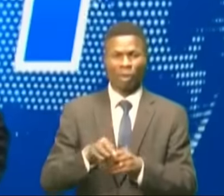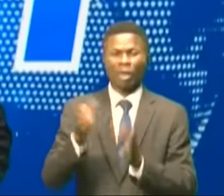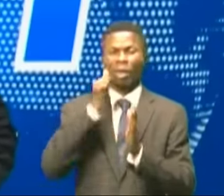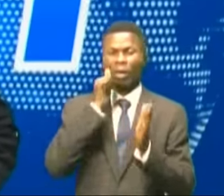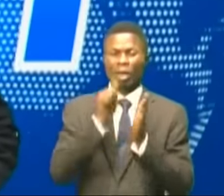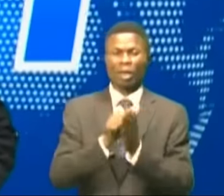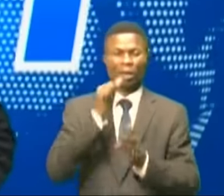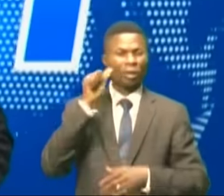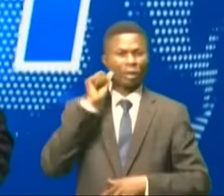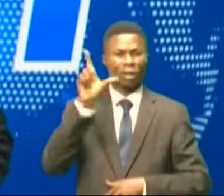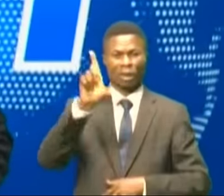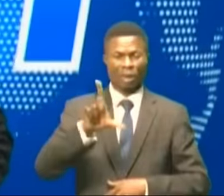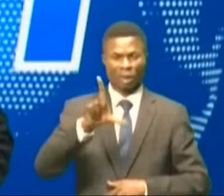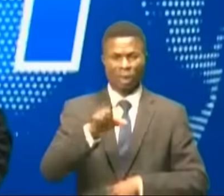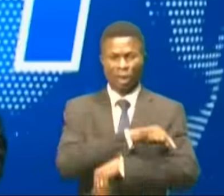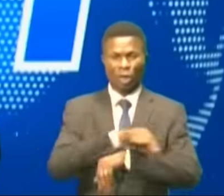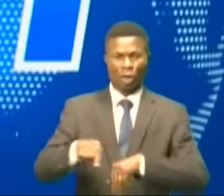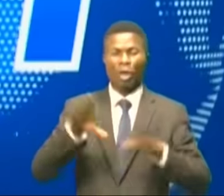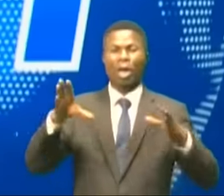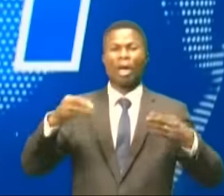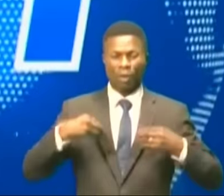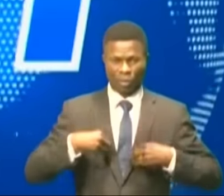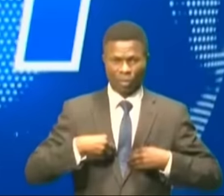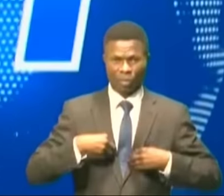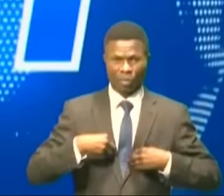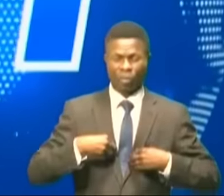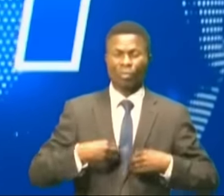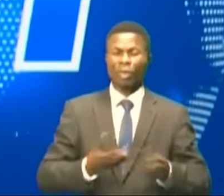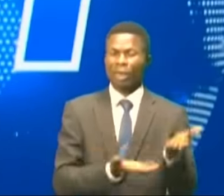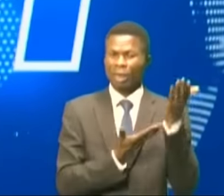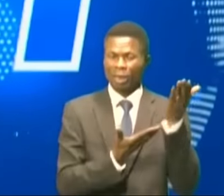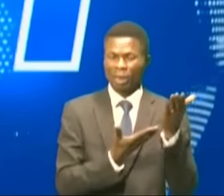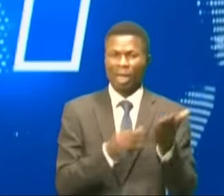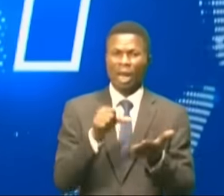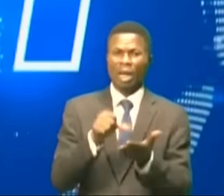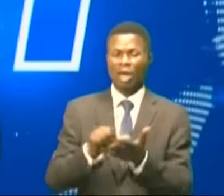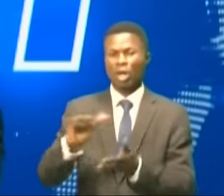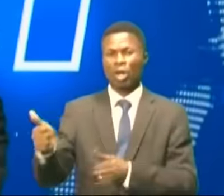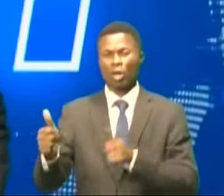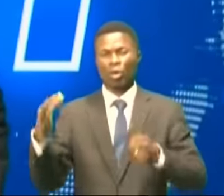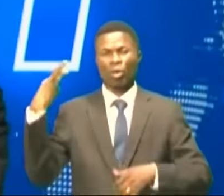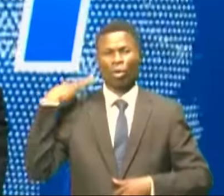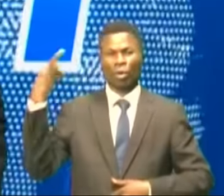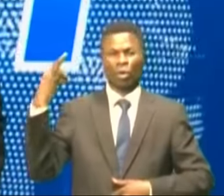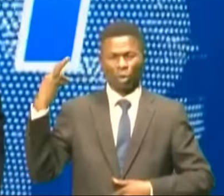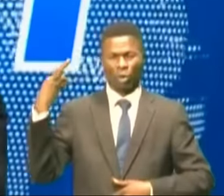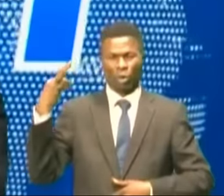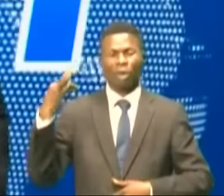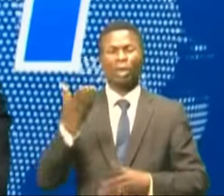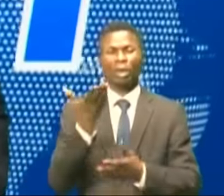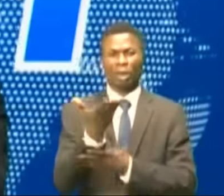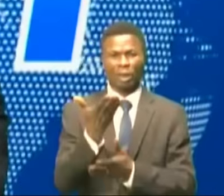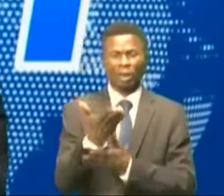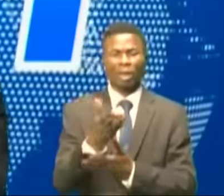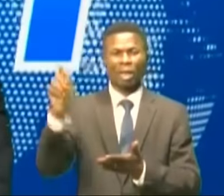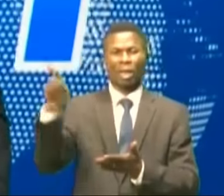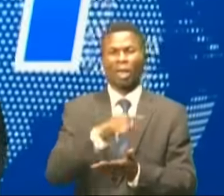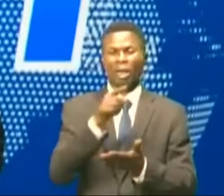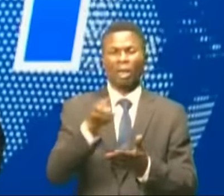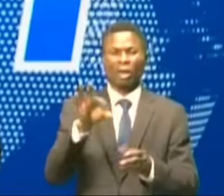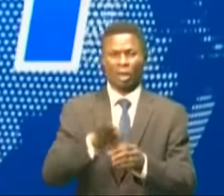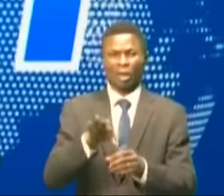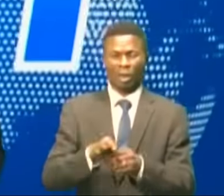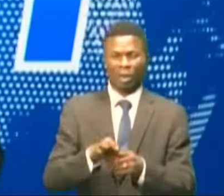rendus hier lundi, cette cour a déclaré recevable mais non fondée le requête de certains candidats à la course qui demandaient d'annuler l'élection